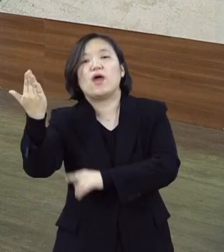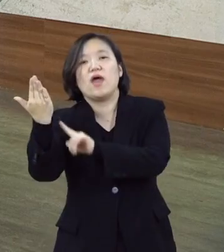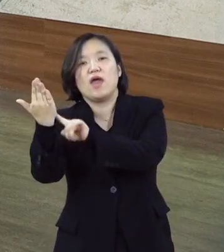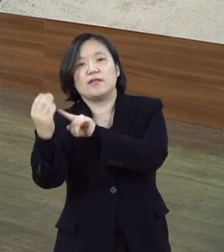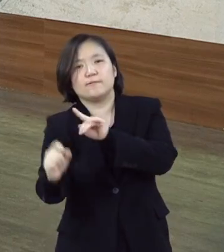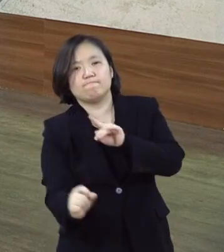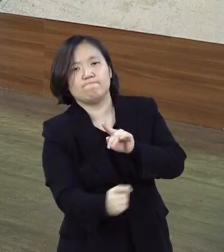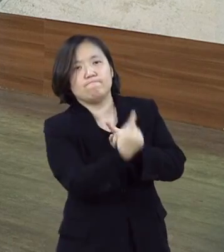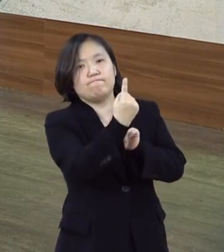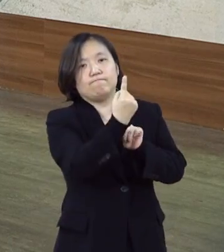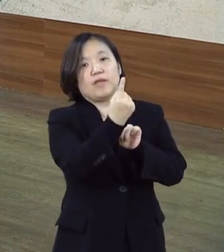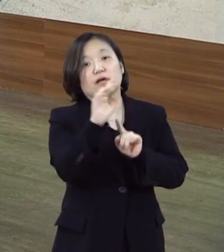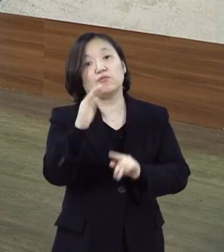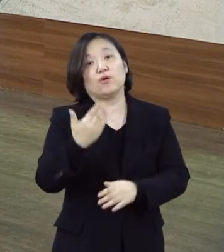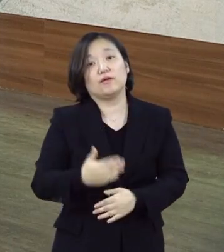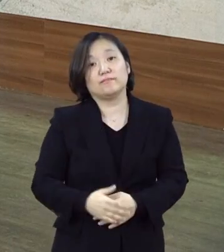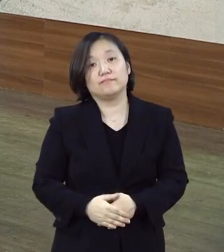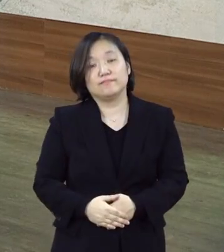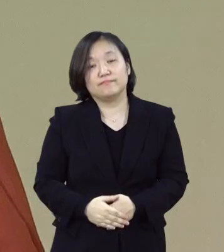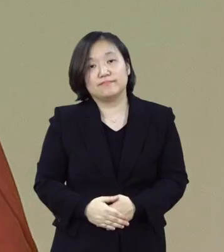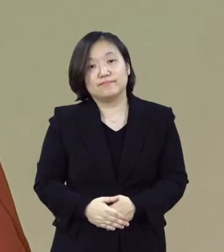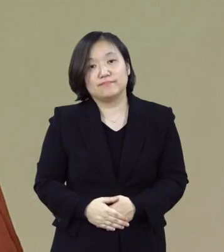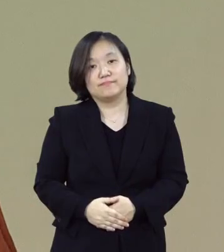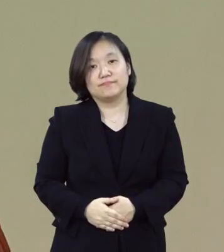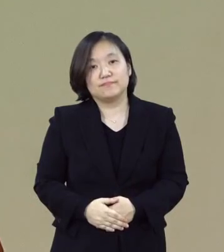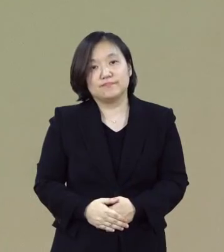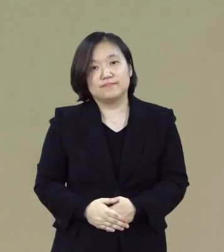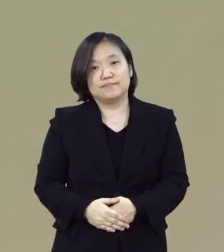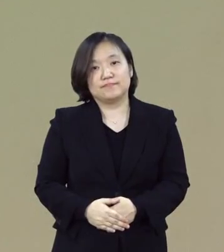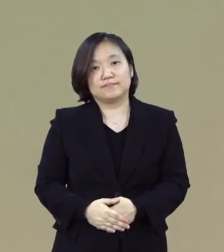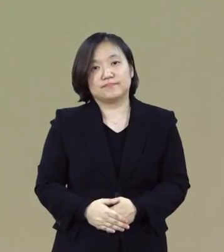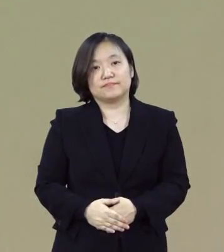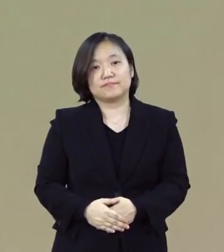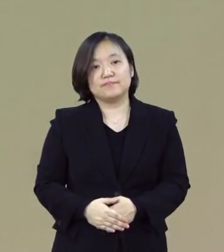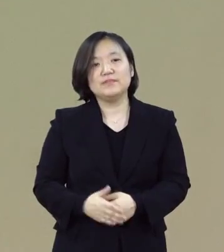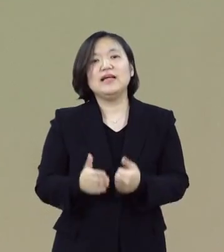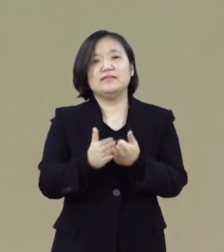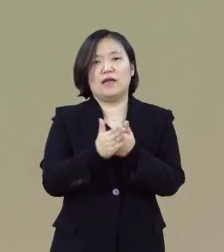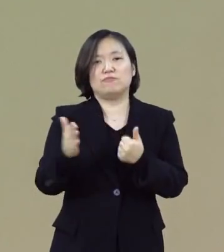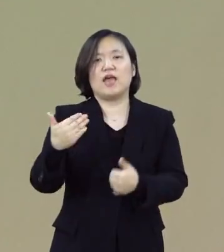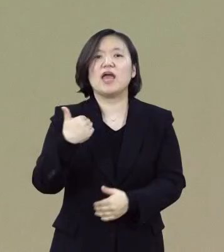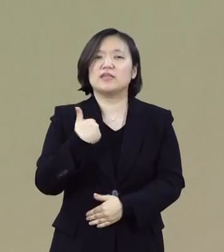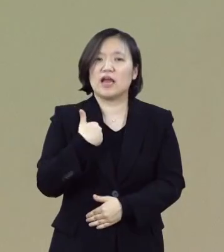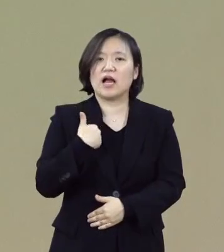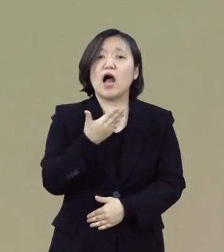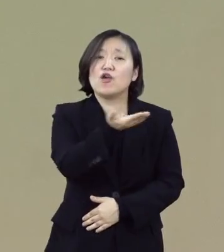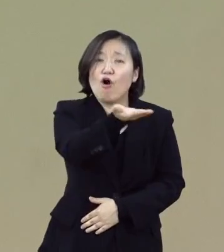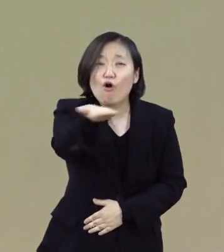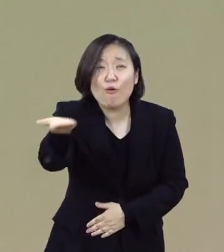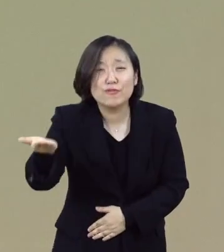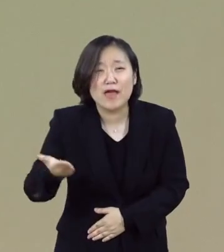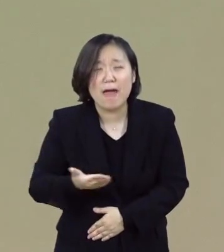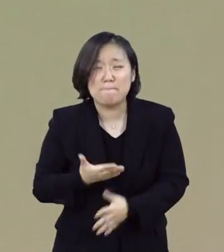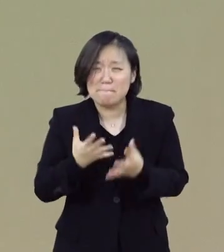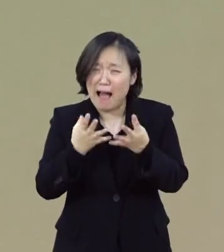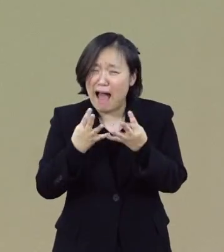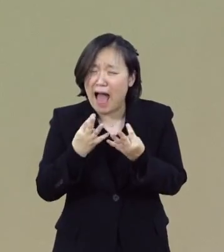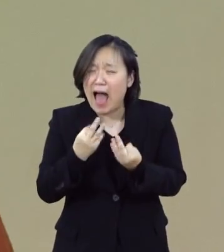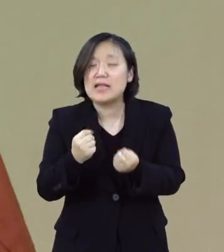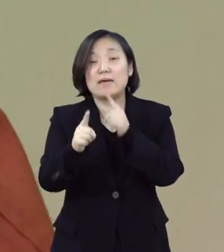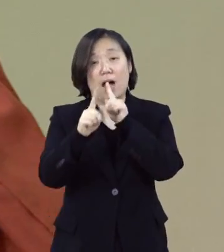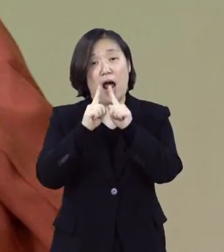된다라고 말씀하신 겁니다. 그래서 제가 늘 불자님들께 귀가 따갑도록 하는